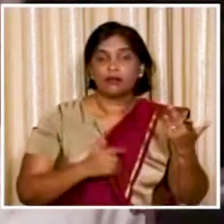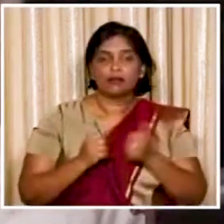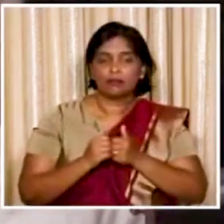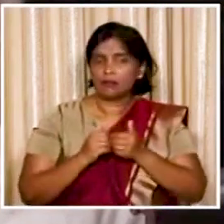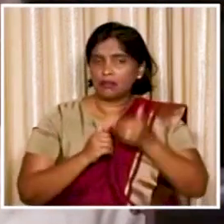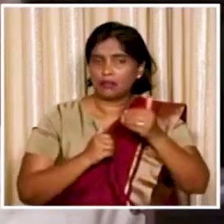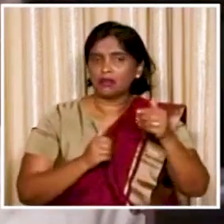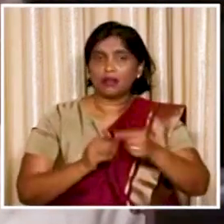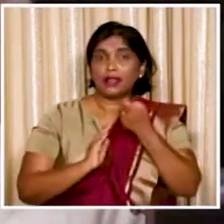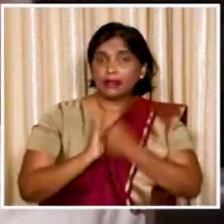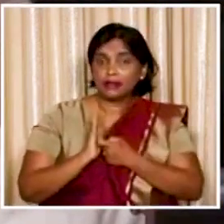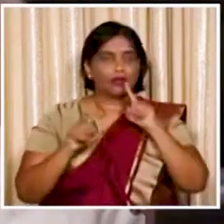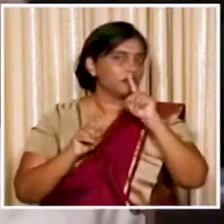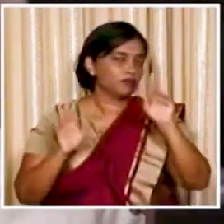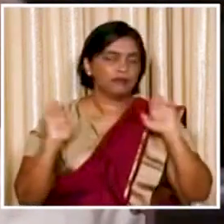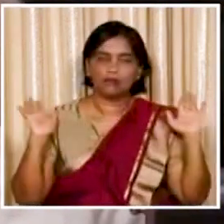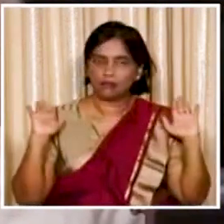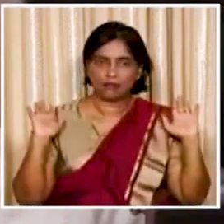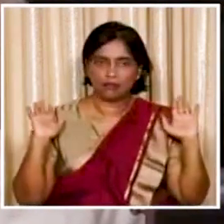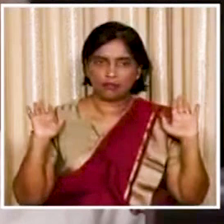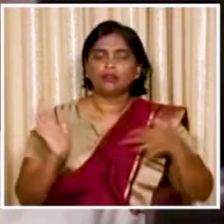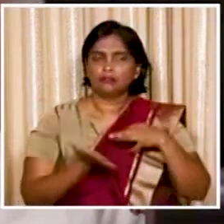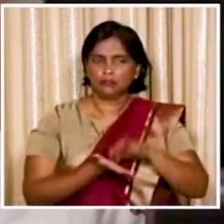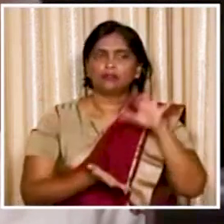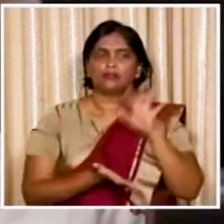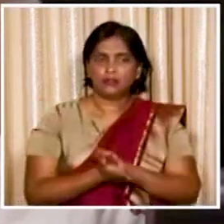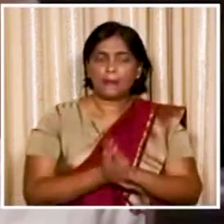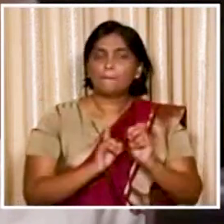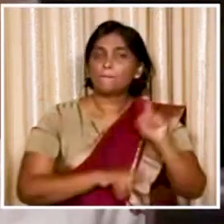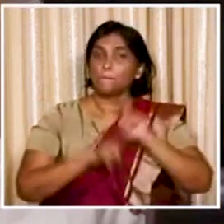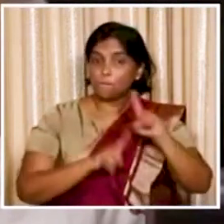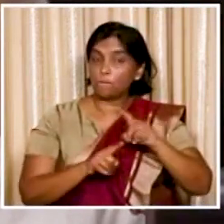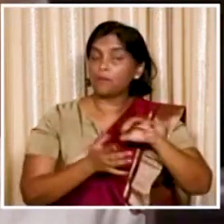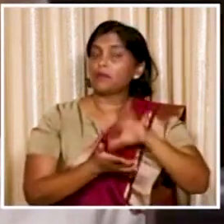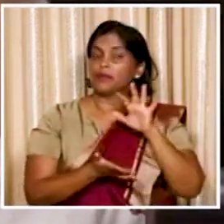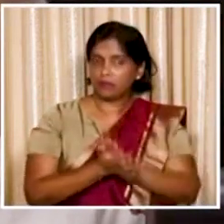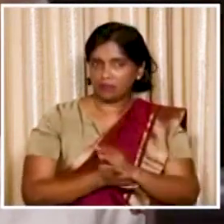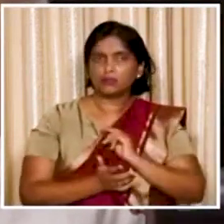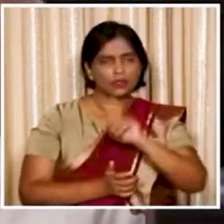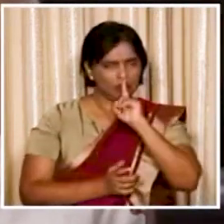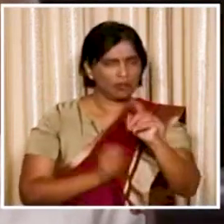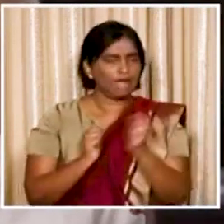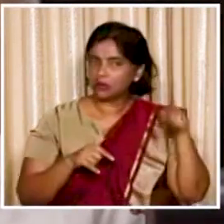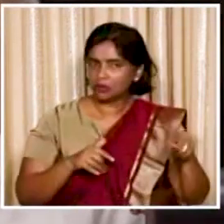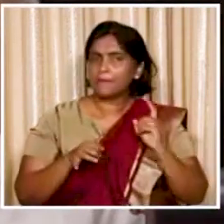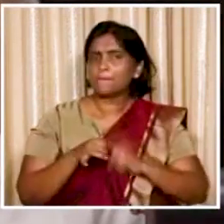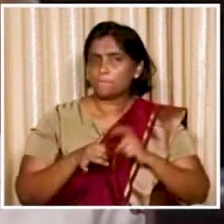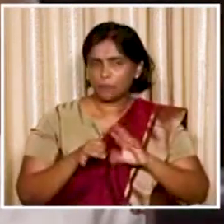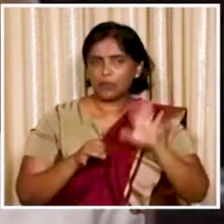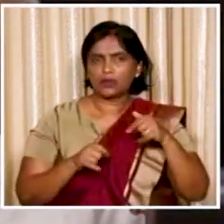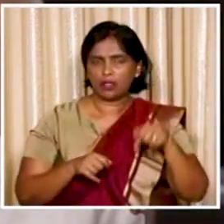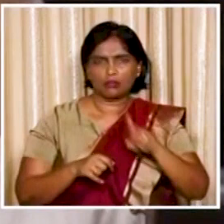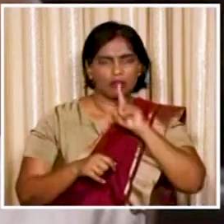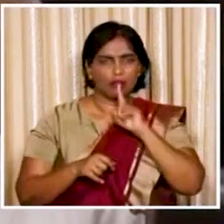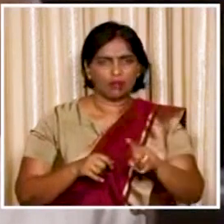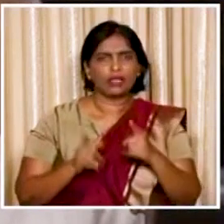එනකොට මේ කොන්දේසි ඒ කොන්දේසි ඒව බෑ අපි මෙතන තීරණය කළා පාර්ලිමේන්තුවට තීරණය කළා අපි කියන්න මොකද්ද කරන්න ඕනේ කියලා මං දැක්ක අහලා